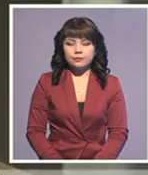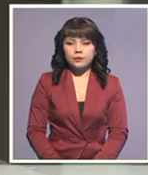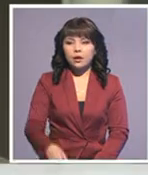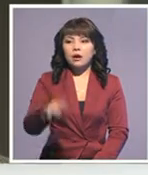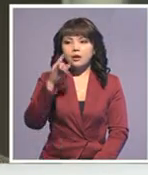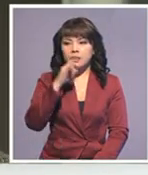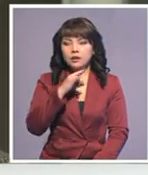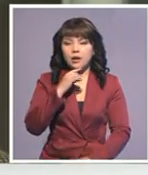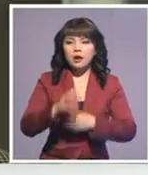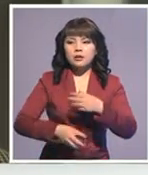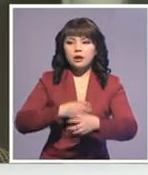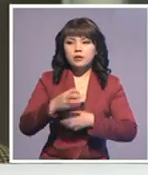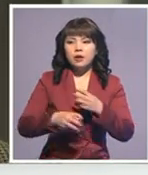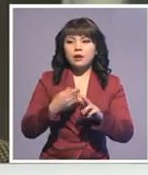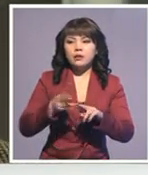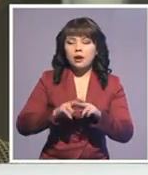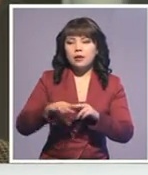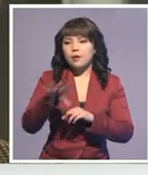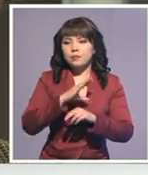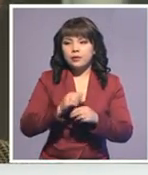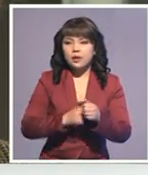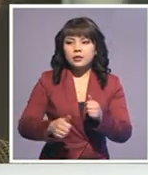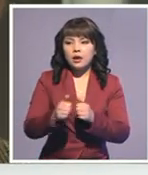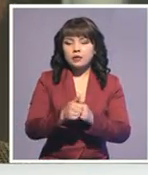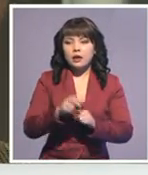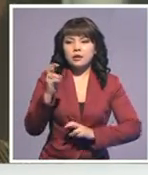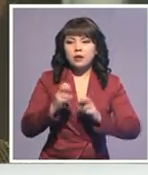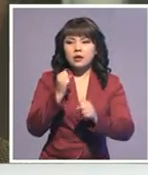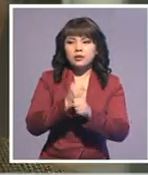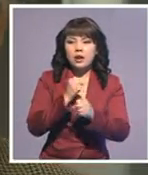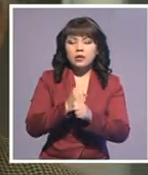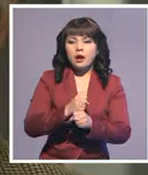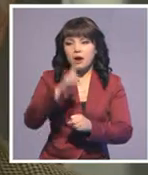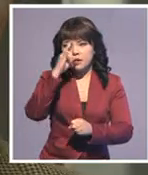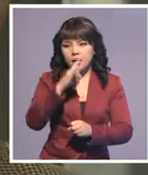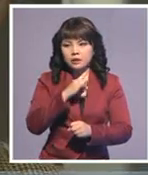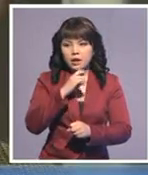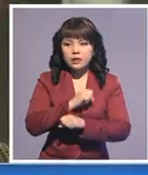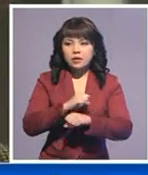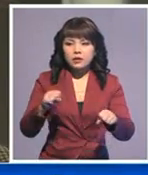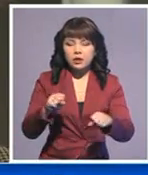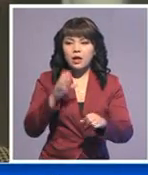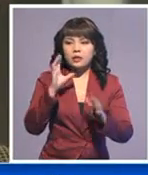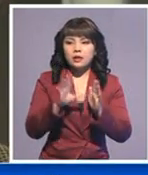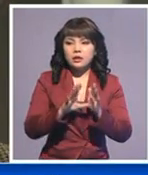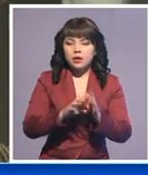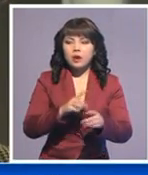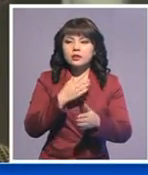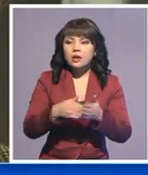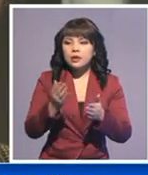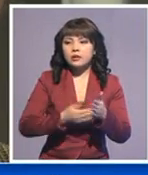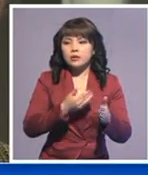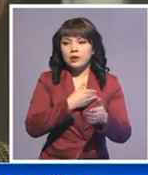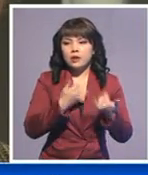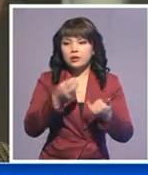Әлемде уран өндірісі бойынша жетекші орынды иемденетін Қазақстанның ядролық энергияны дамытуға көңіл бөлгені құптарлық. Рас,